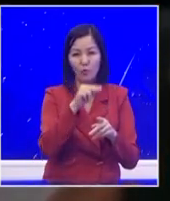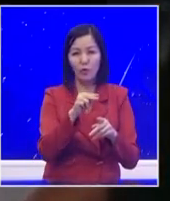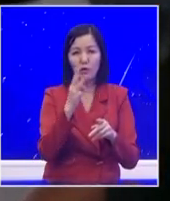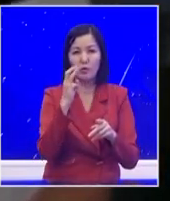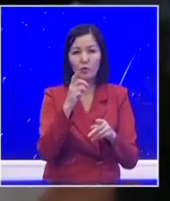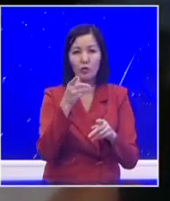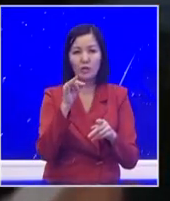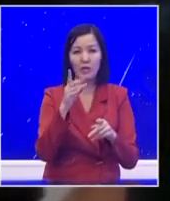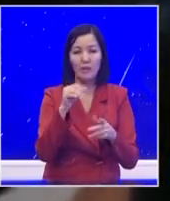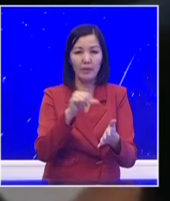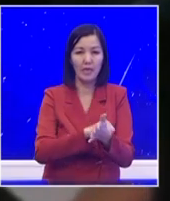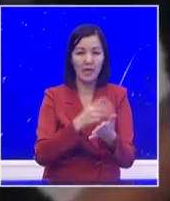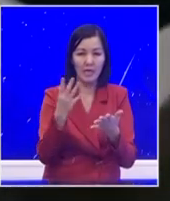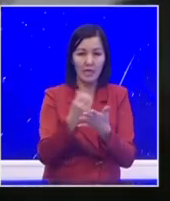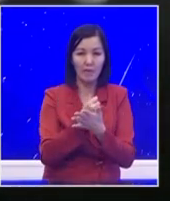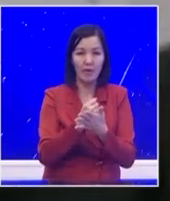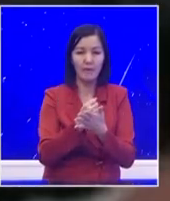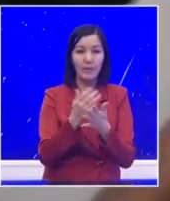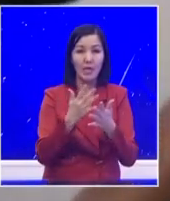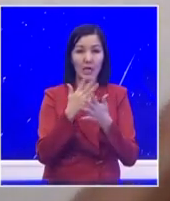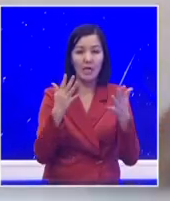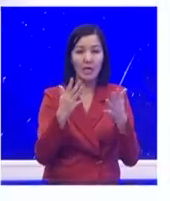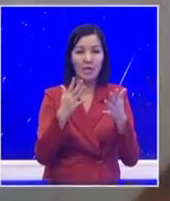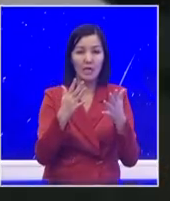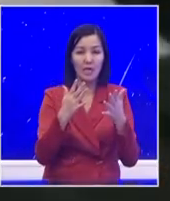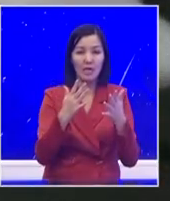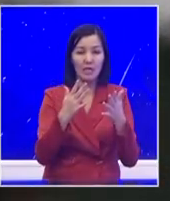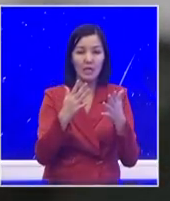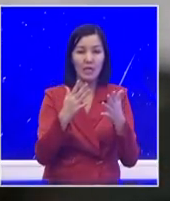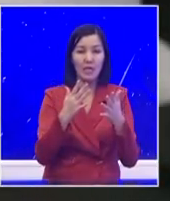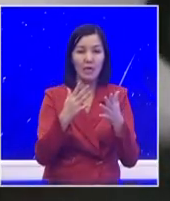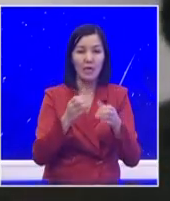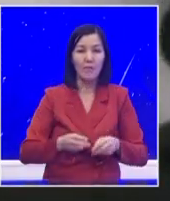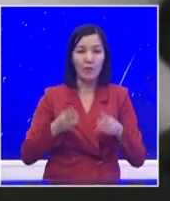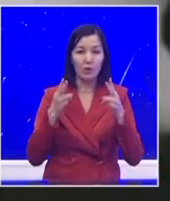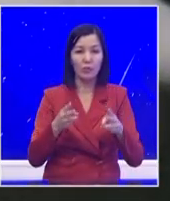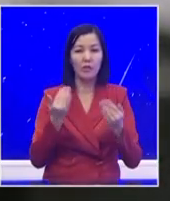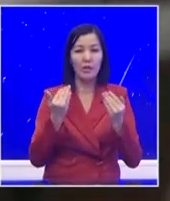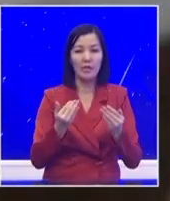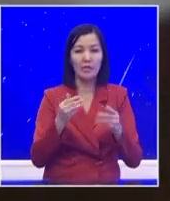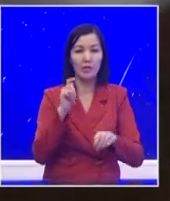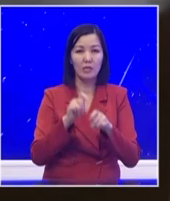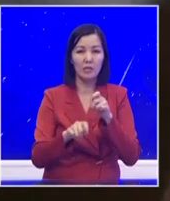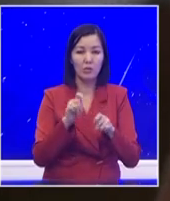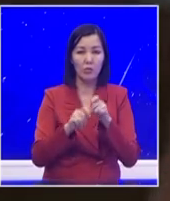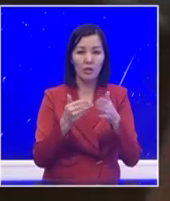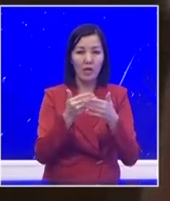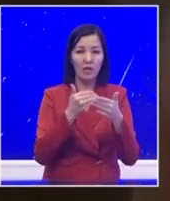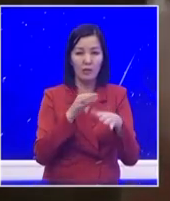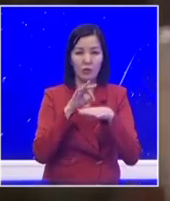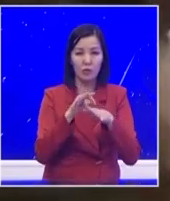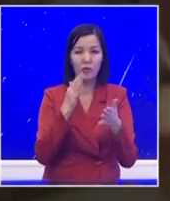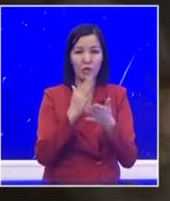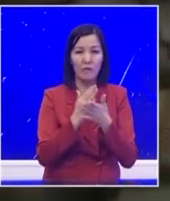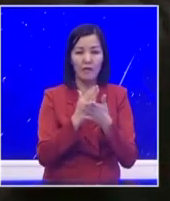300 граммнан артық героин тапты. Бұл ірі көлемдегі заңсыз өнім болып табылады. Қазір осы іске қатысты соталды тергеу жұмыстары жүргізіліп